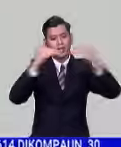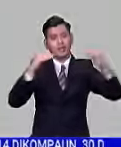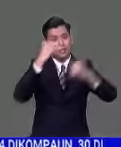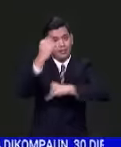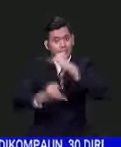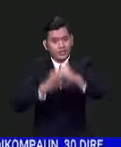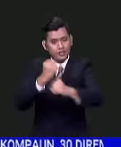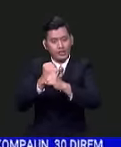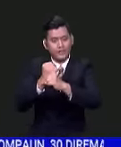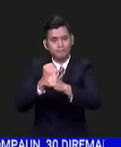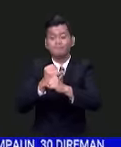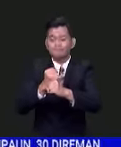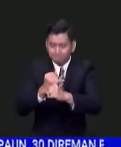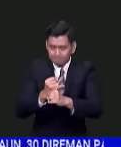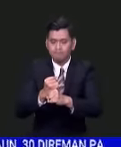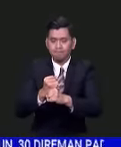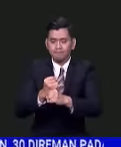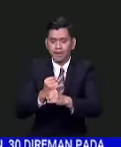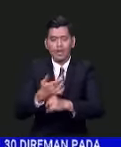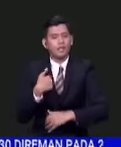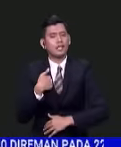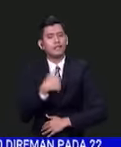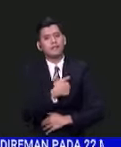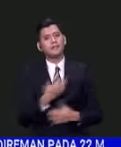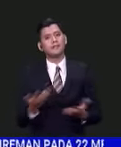antarabangsa. Kita